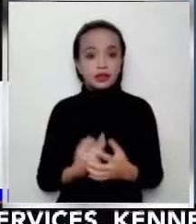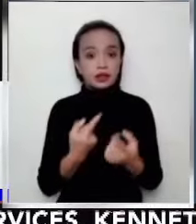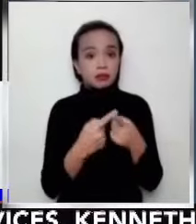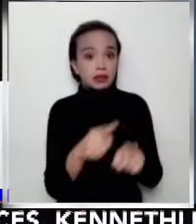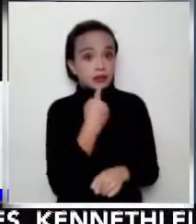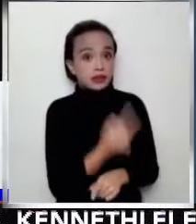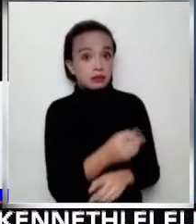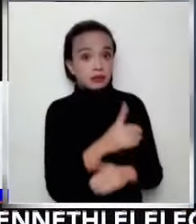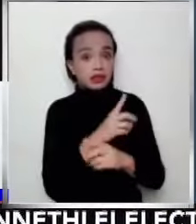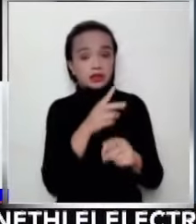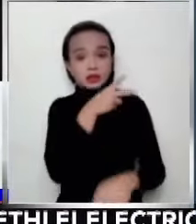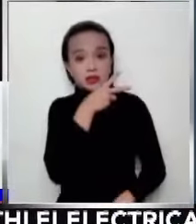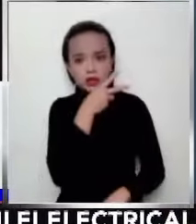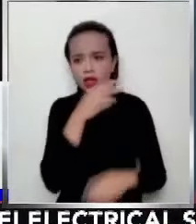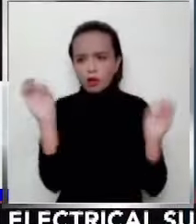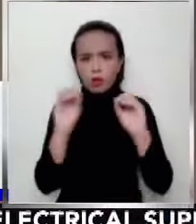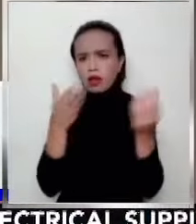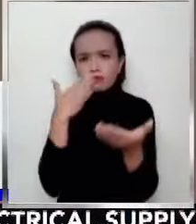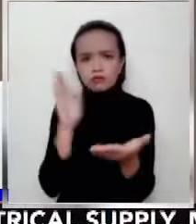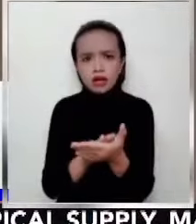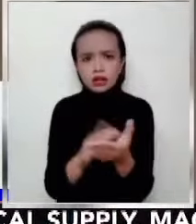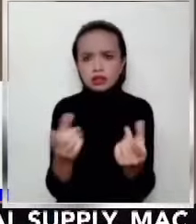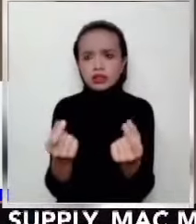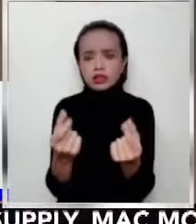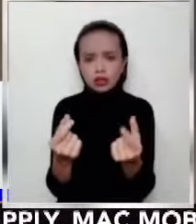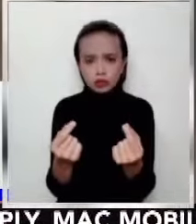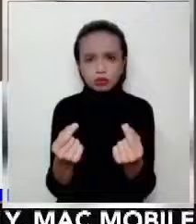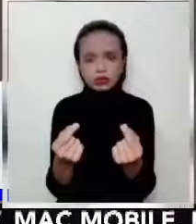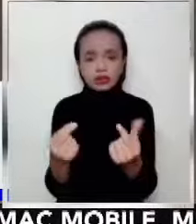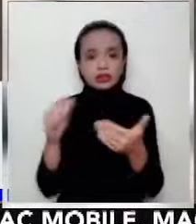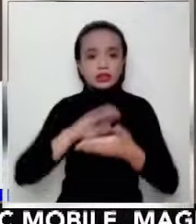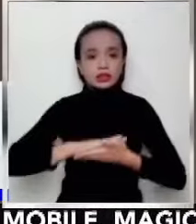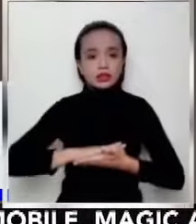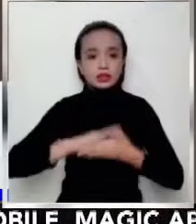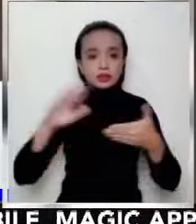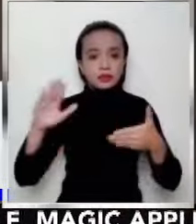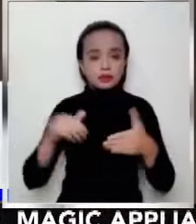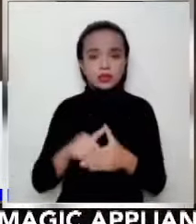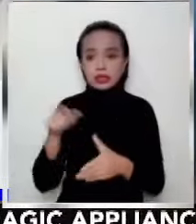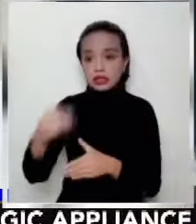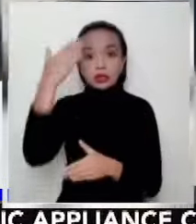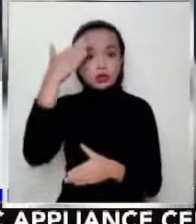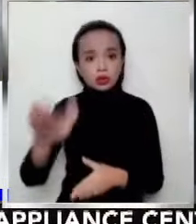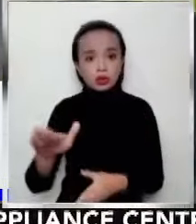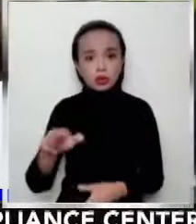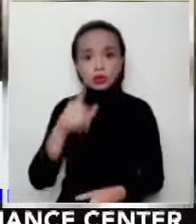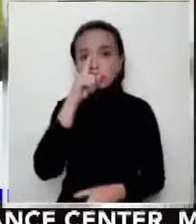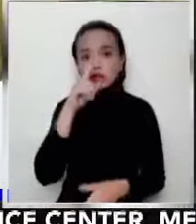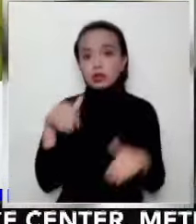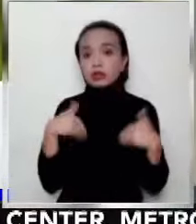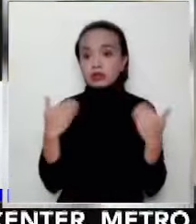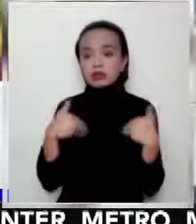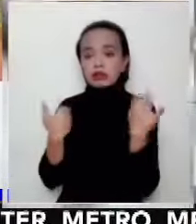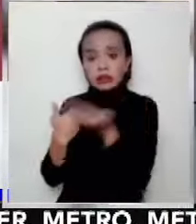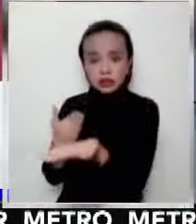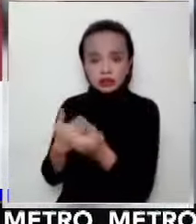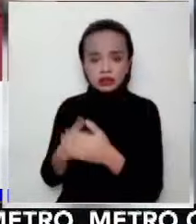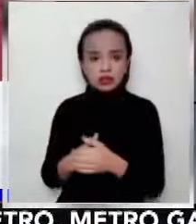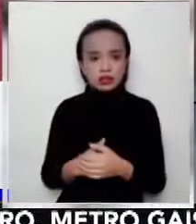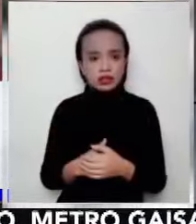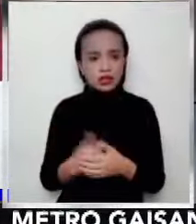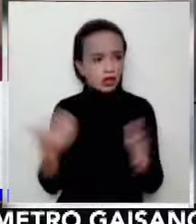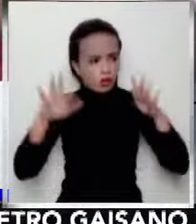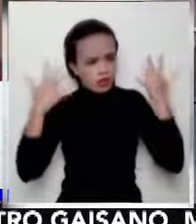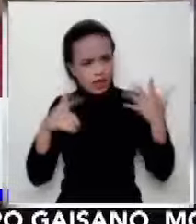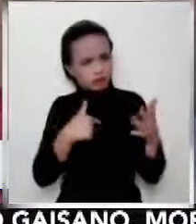siyang ginagawang masama sa kanyang vlog. At hindi raw niya alam na minor de edad ang babae. I didn't do anything to her. Doing